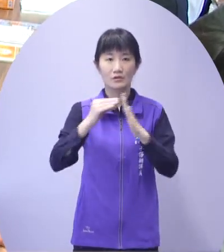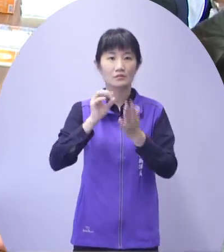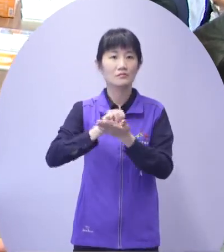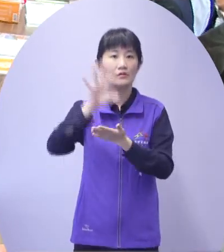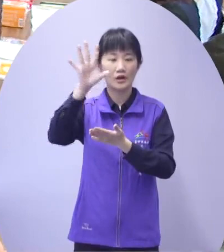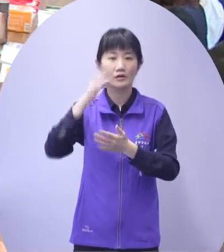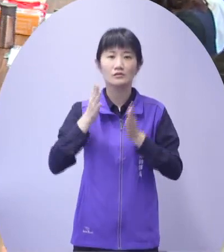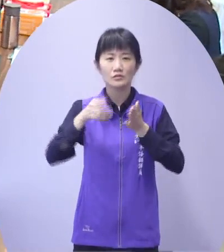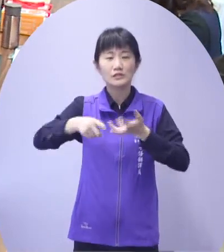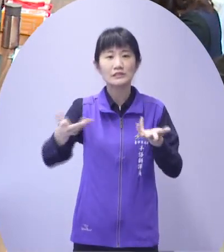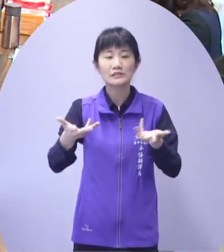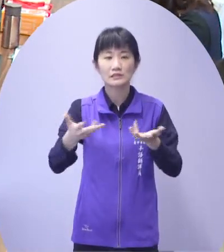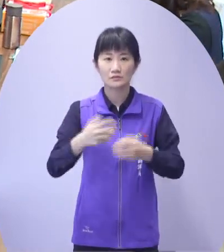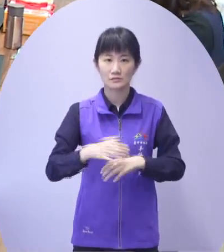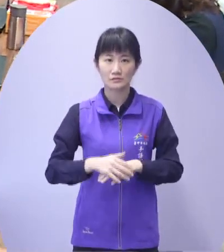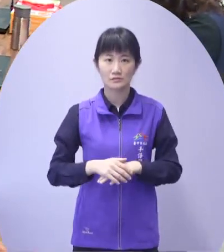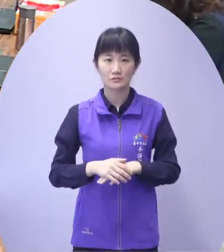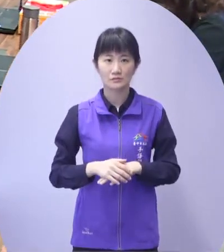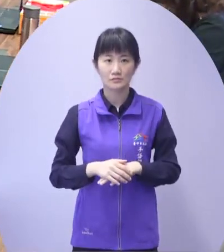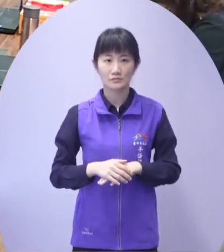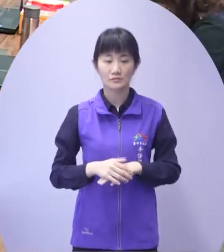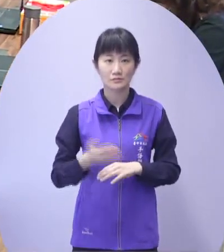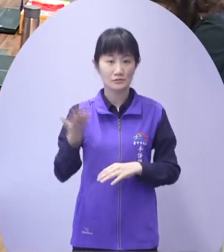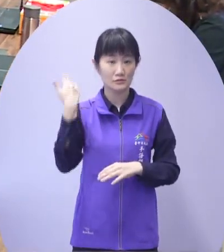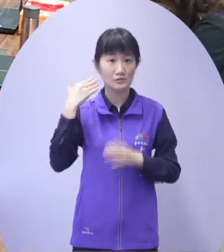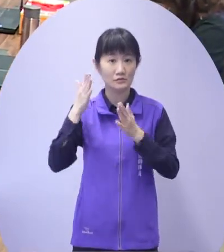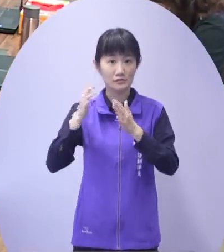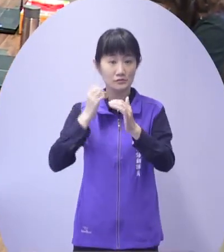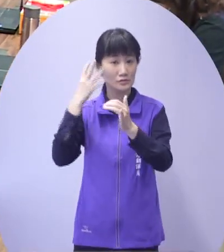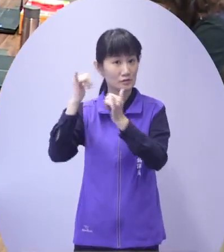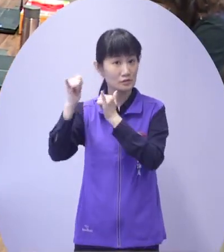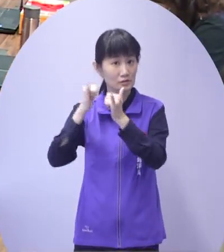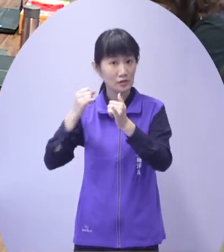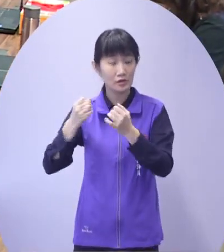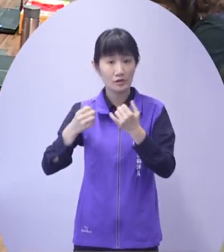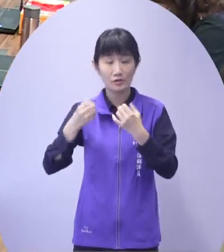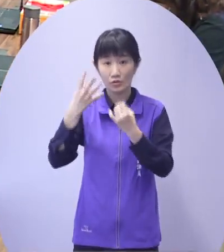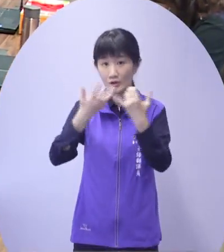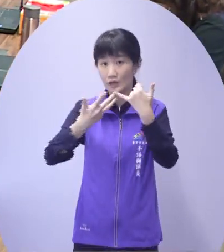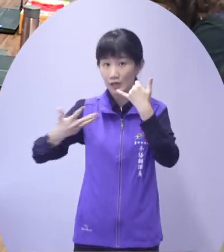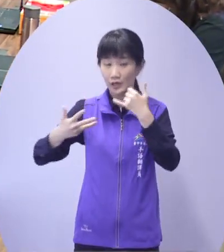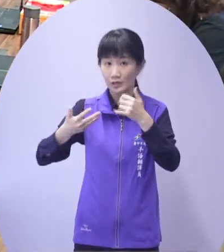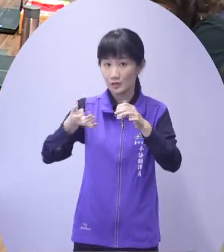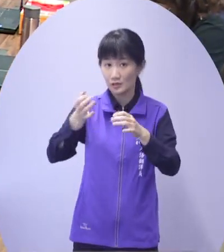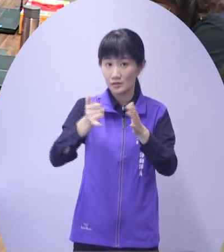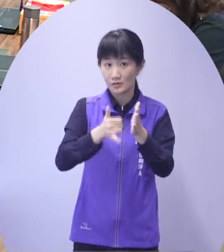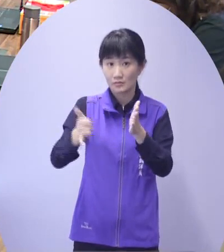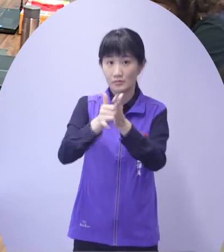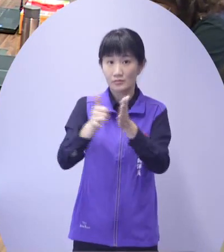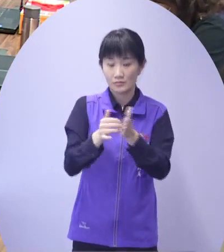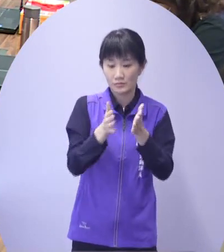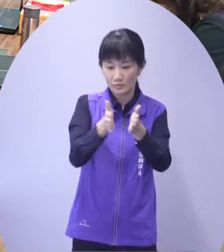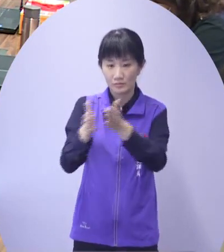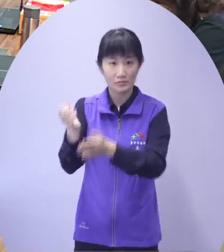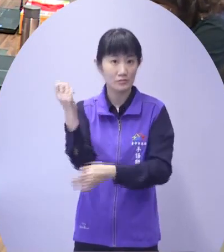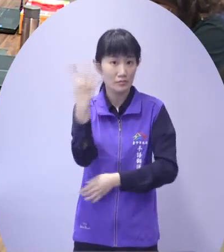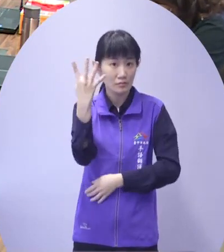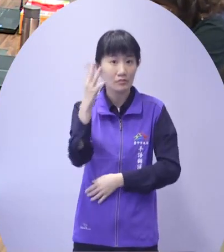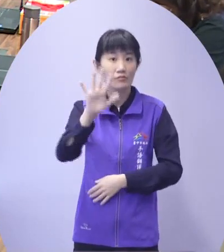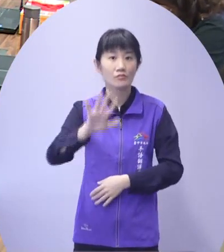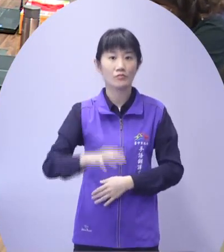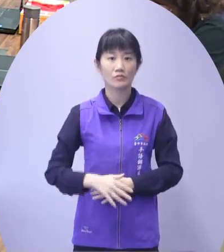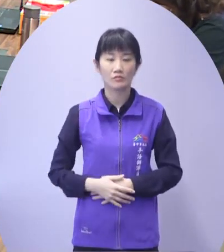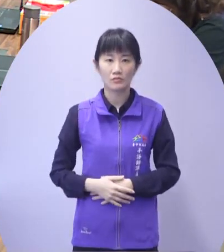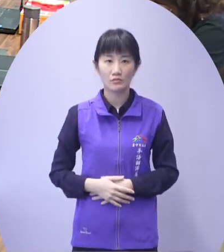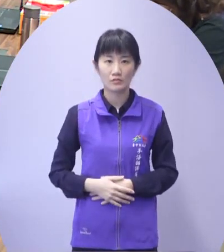对这一块，因为之前我们当然针对新社花海的4条接驳线，其实都已经周知大家，所以那4条线大概我们